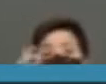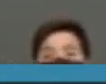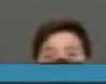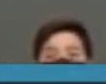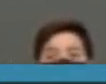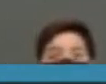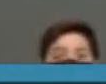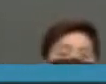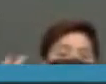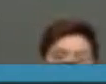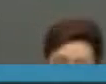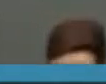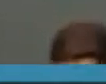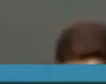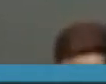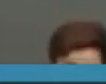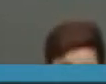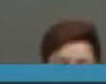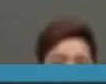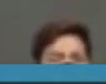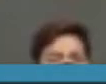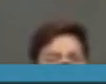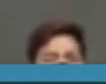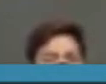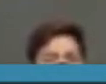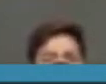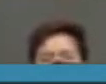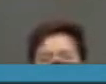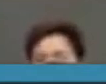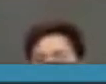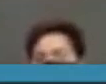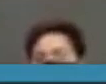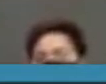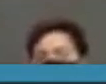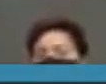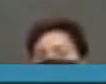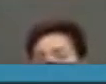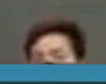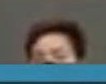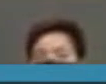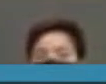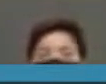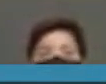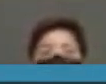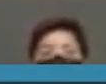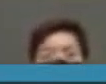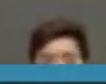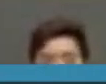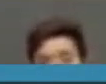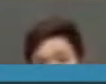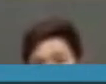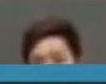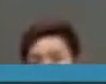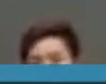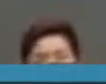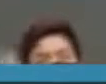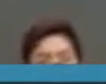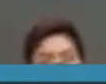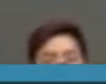งหน่วยปฏิบัติงานพิเศษปราบปรามผู้กระทำผิดตามกฎหมายและจากการตรวจยึดตั้งแต่ปี2562ถึ